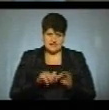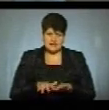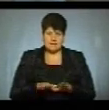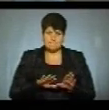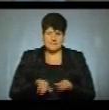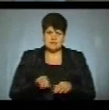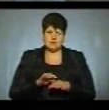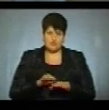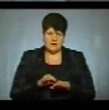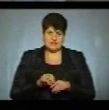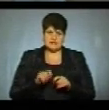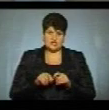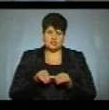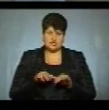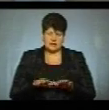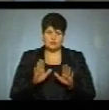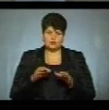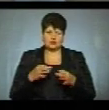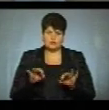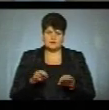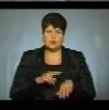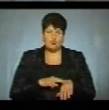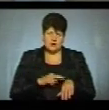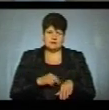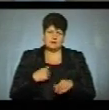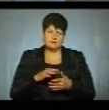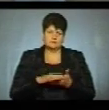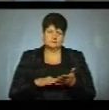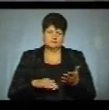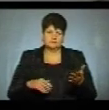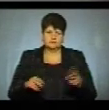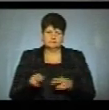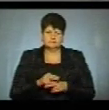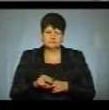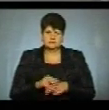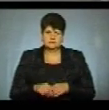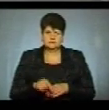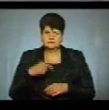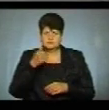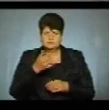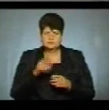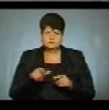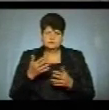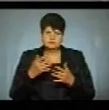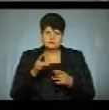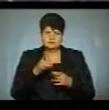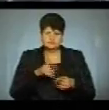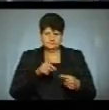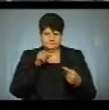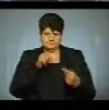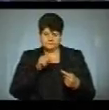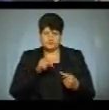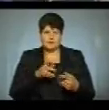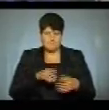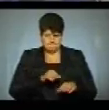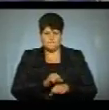після проведення слідчих дій буде дозвіл поліції, і ми продовжуємо ремонт. Цього року люди кілька разів протестували, вимагаючи